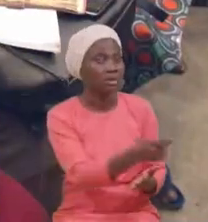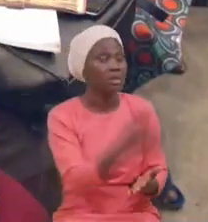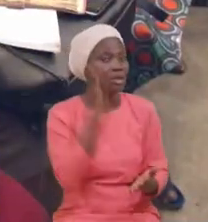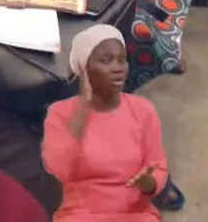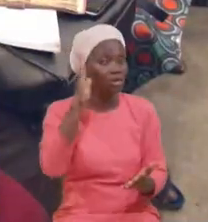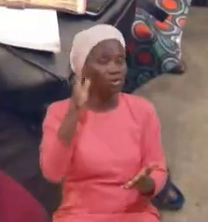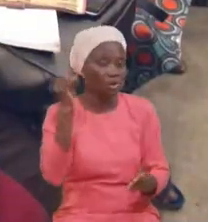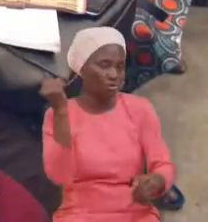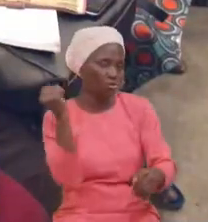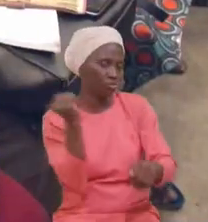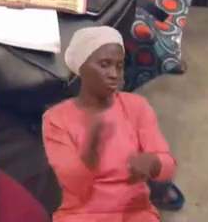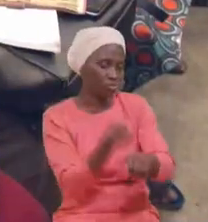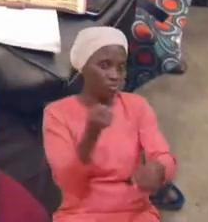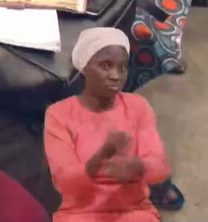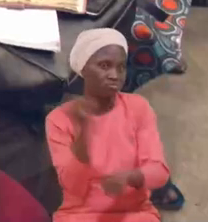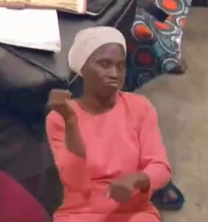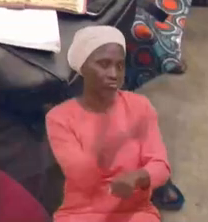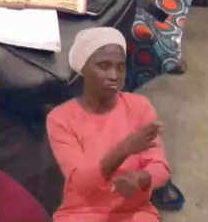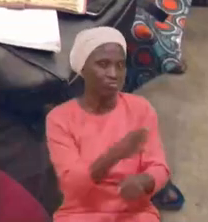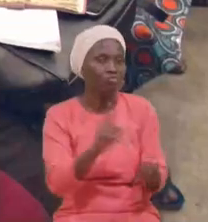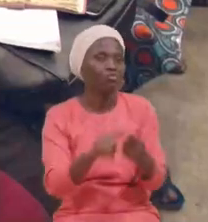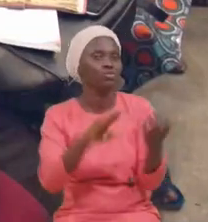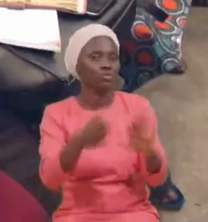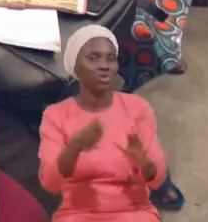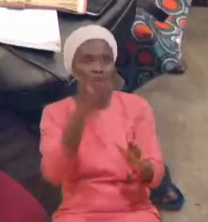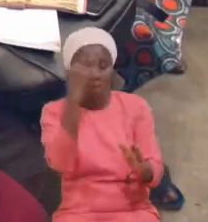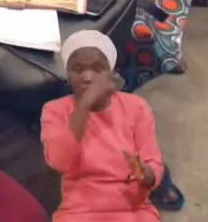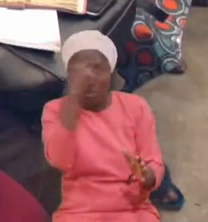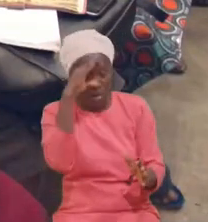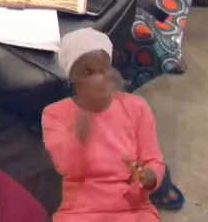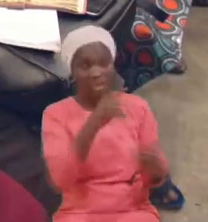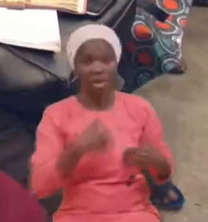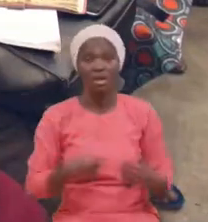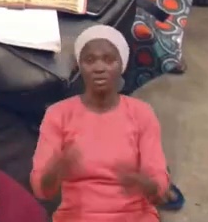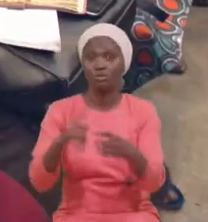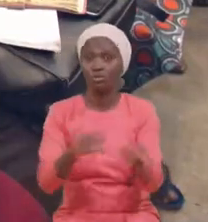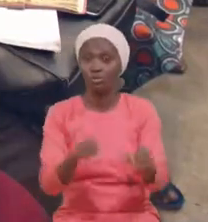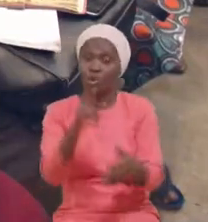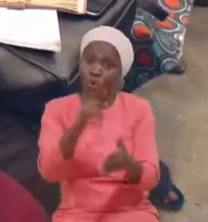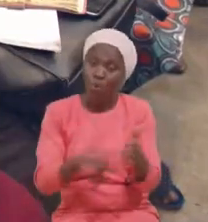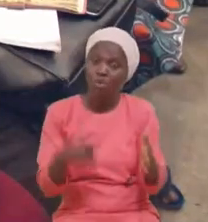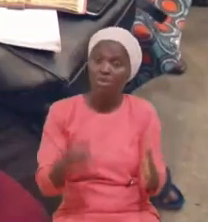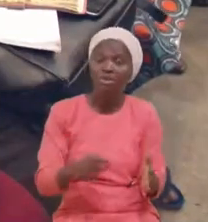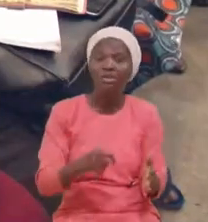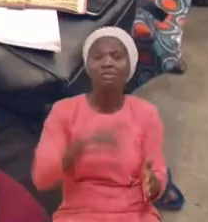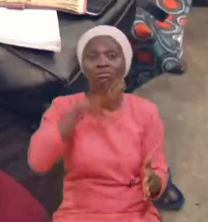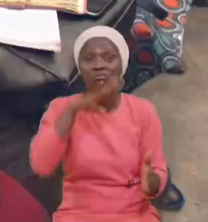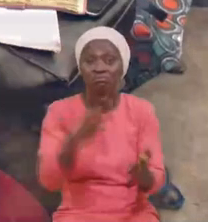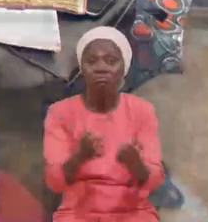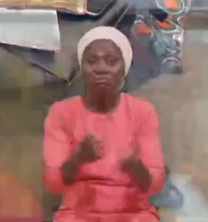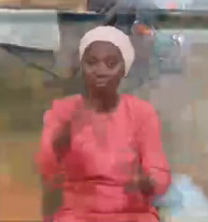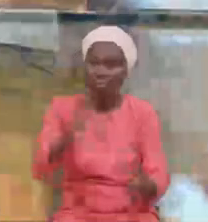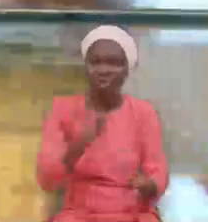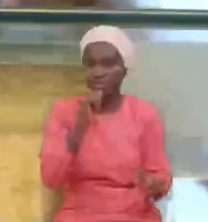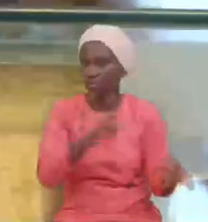le lapider à mort. Parce qu'il sait, il est venu faire ce qu'un lépreux